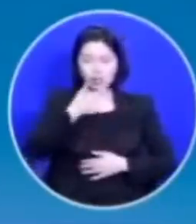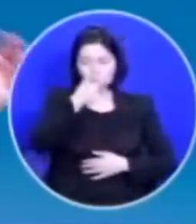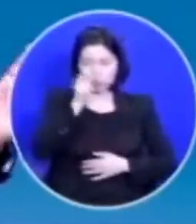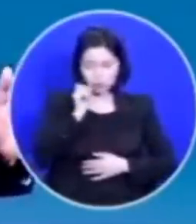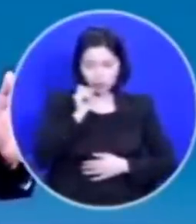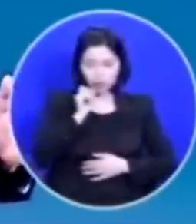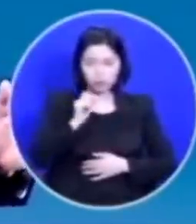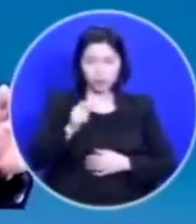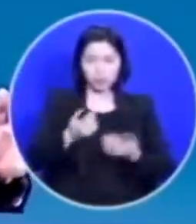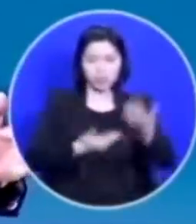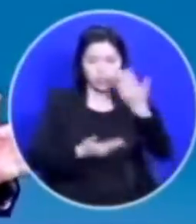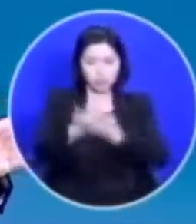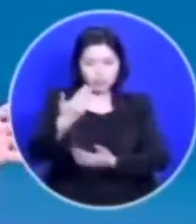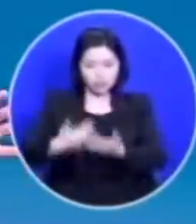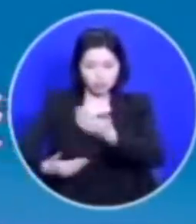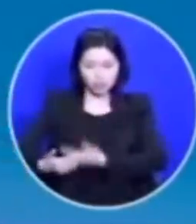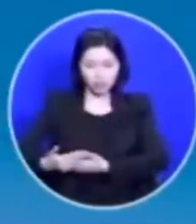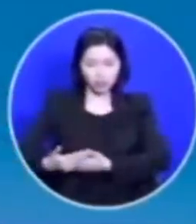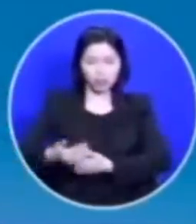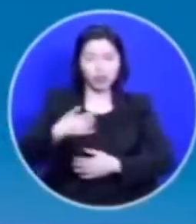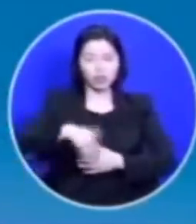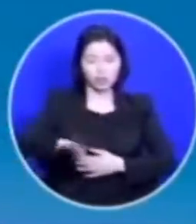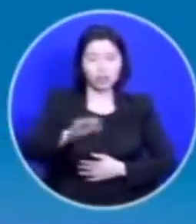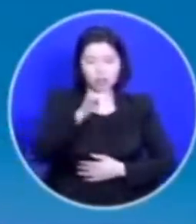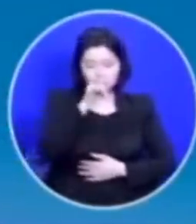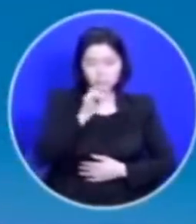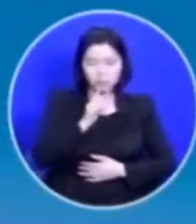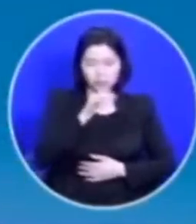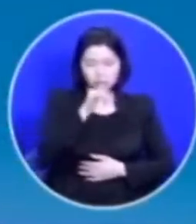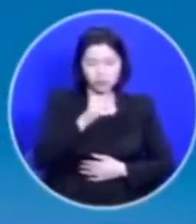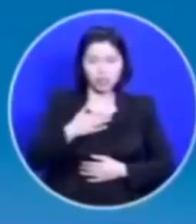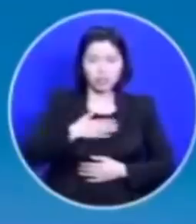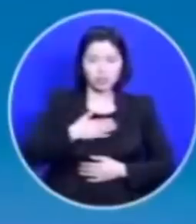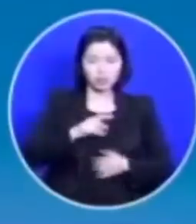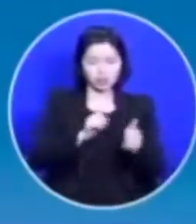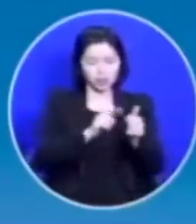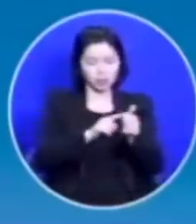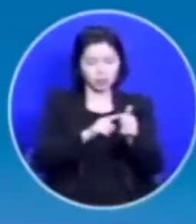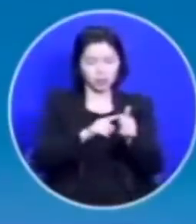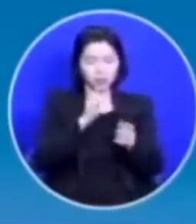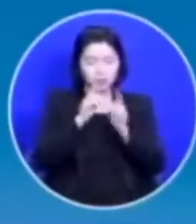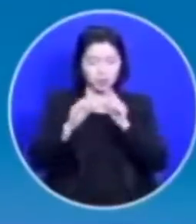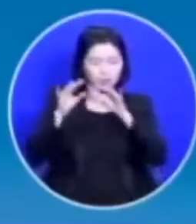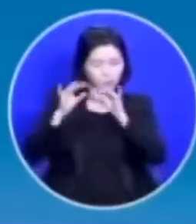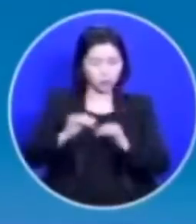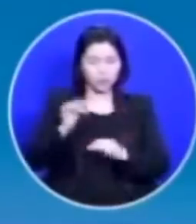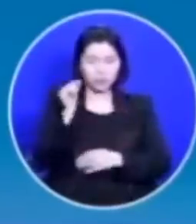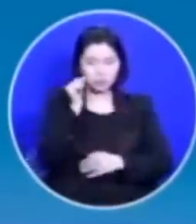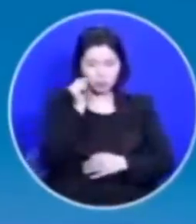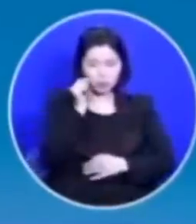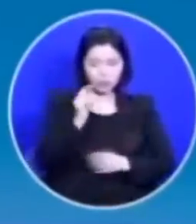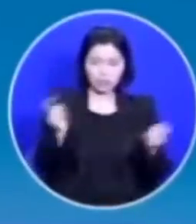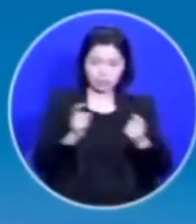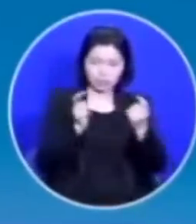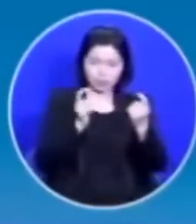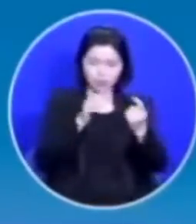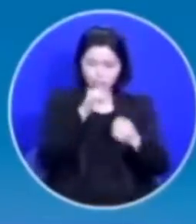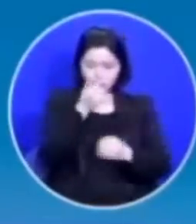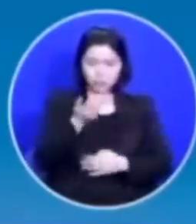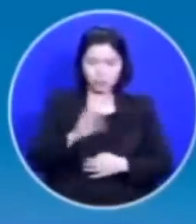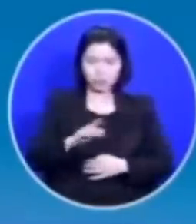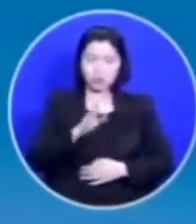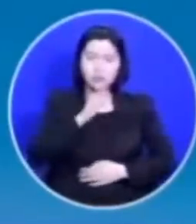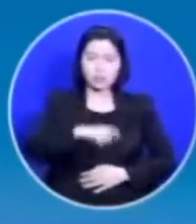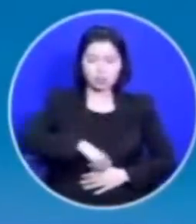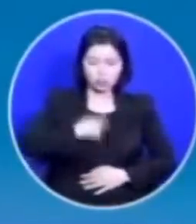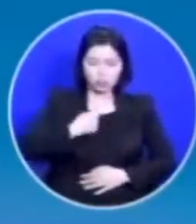고스란히 아이에게 대물림 되어 간다고 했습니다 저는 남편의 말에 동의하지 못하겠다 고 하여 싸웠지만 솔직